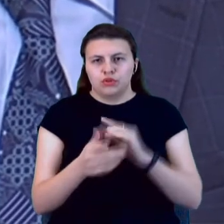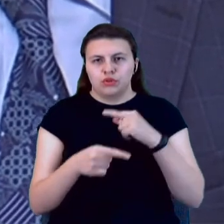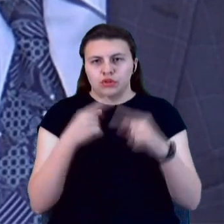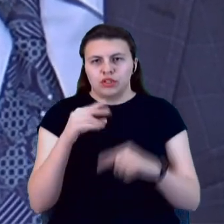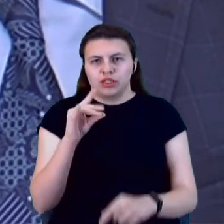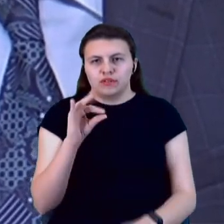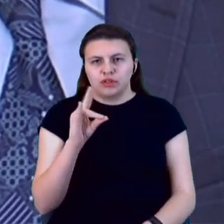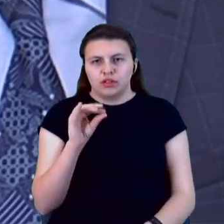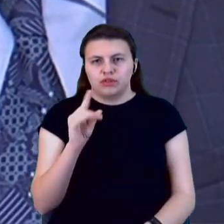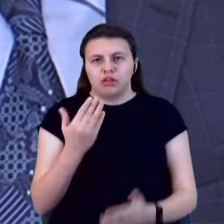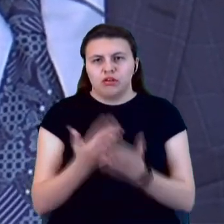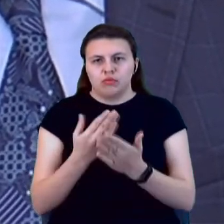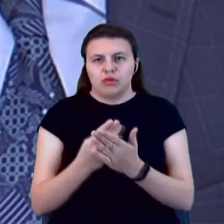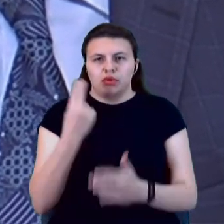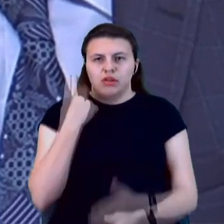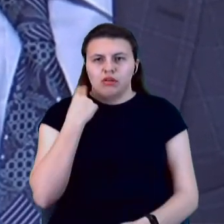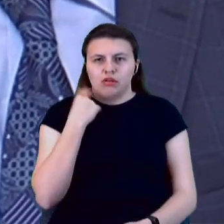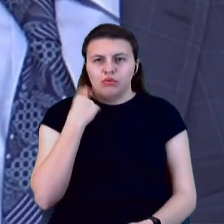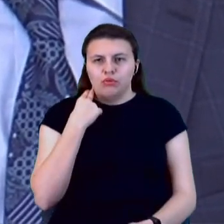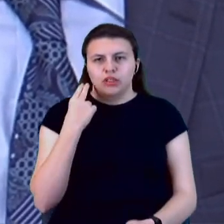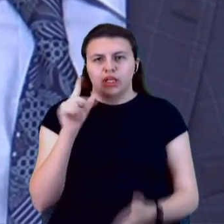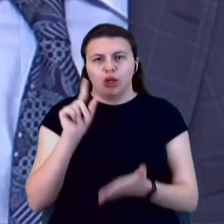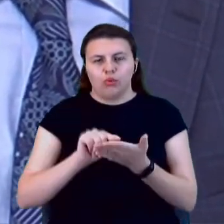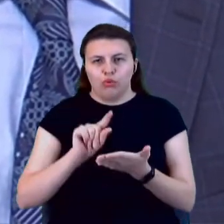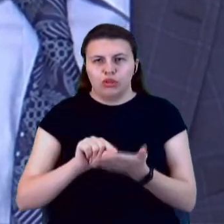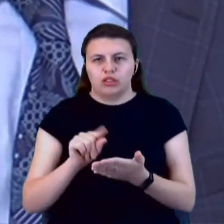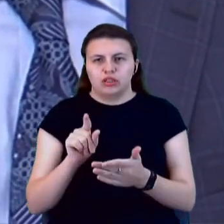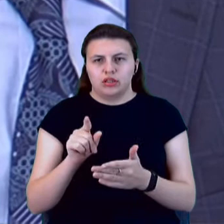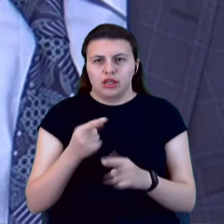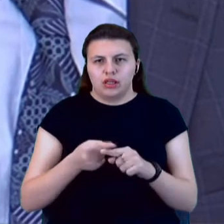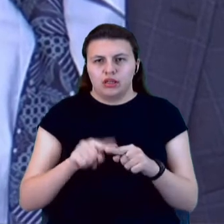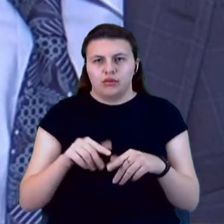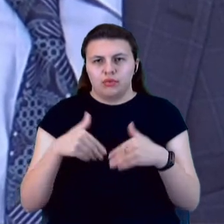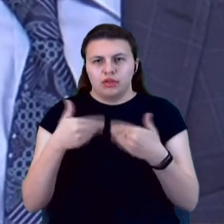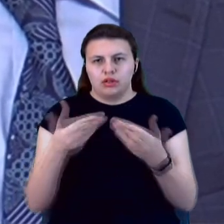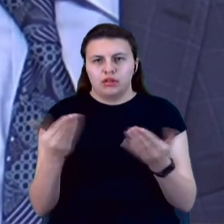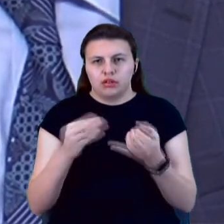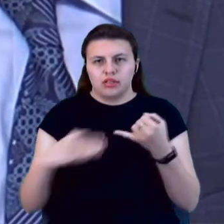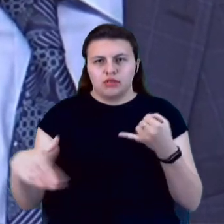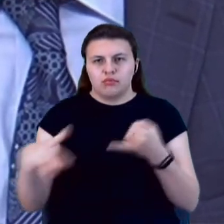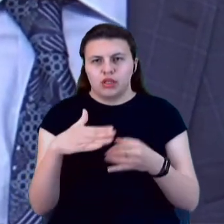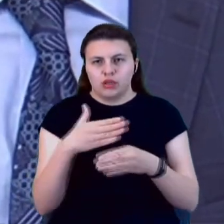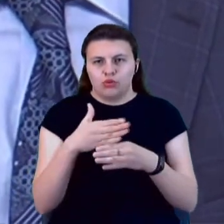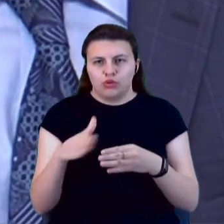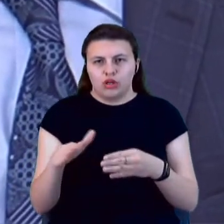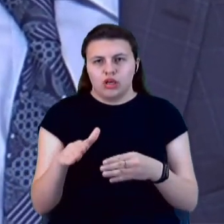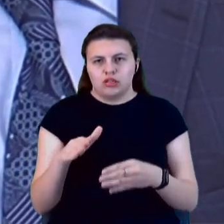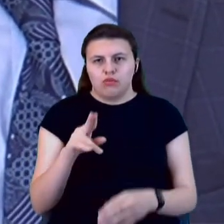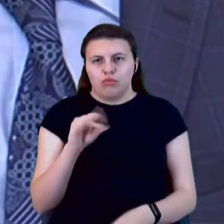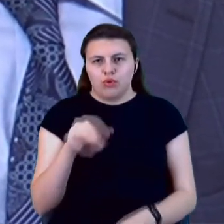льготы налогообложения, вот, это предоставление каких-то земельных участков под